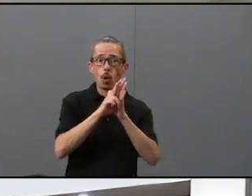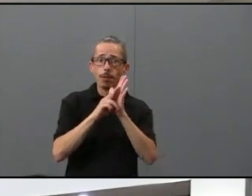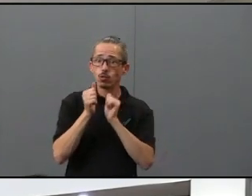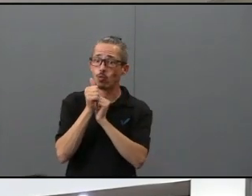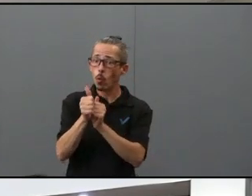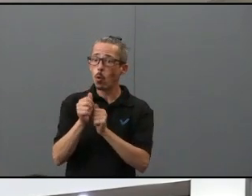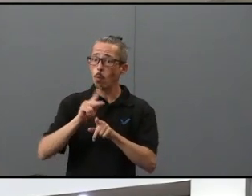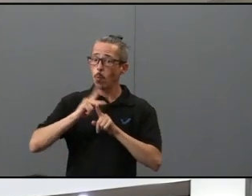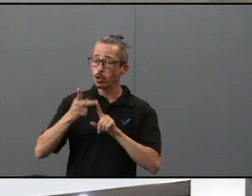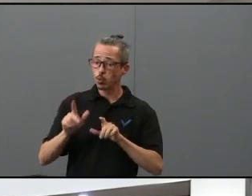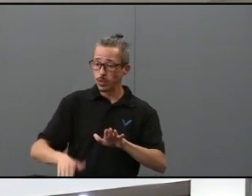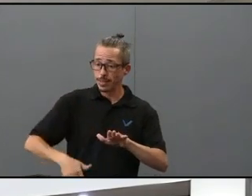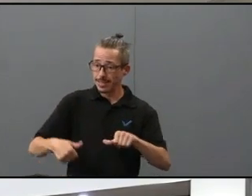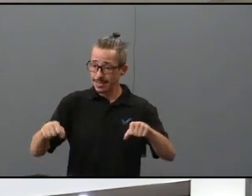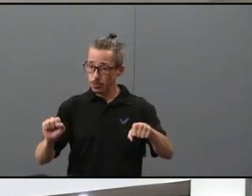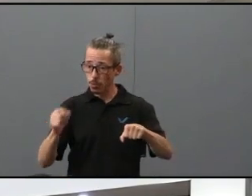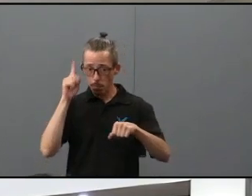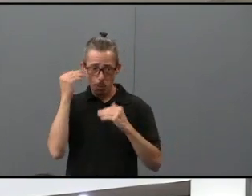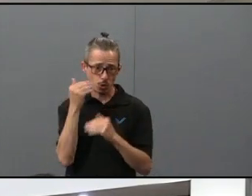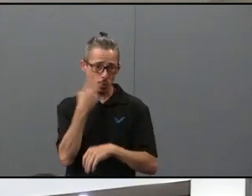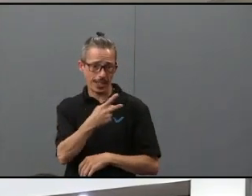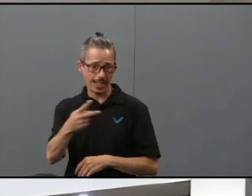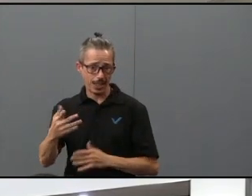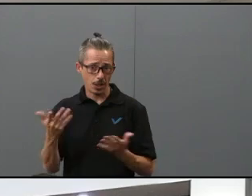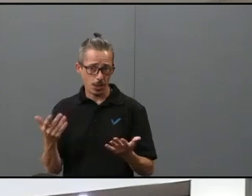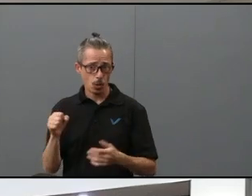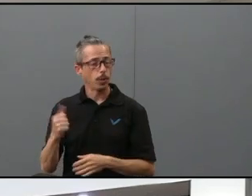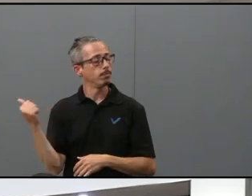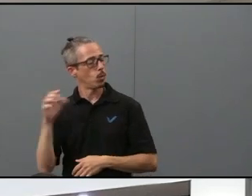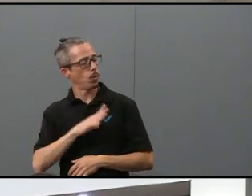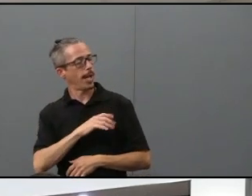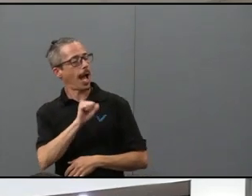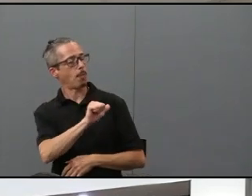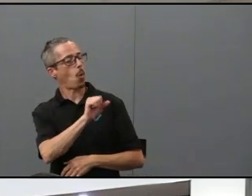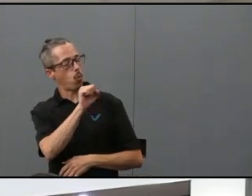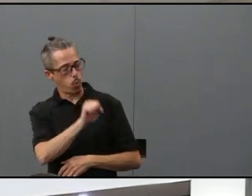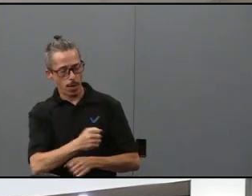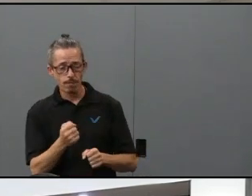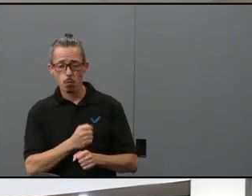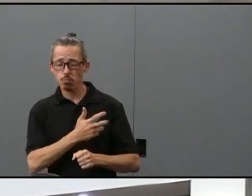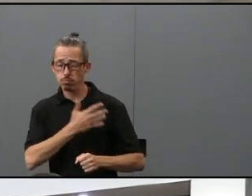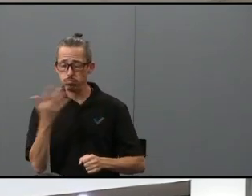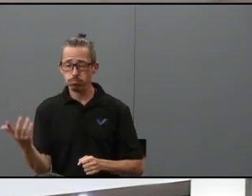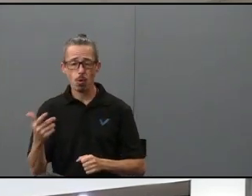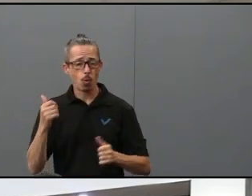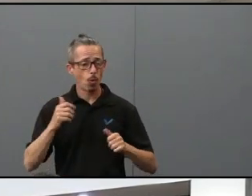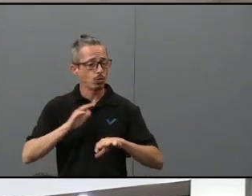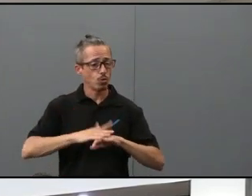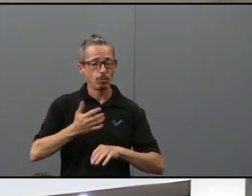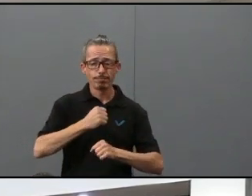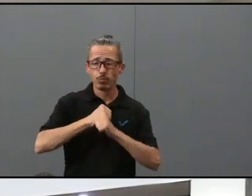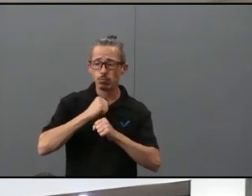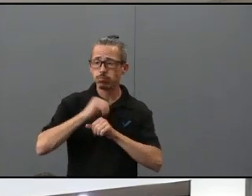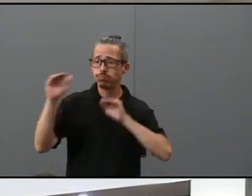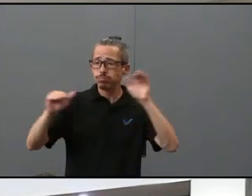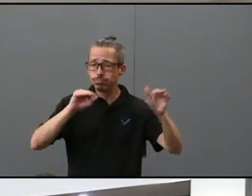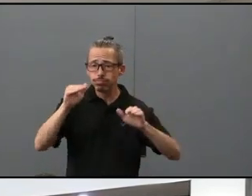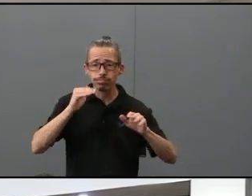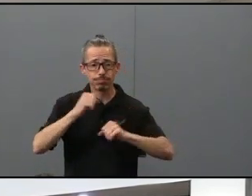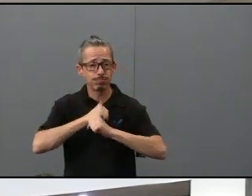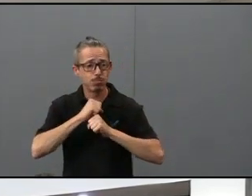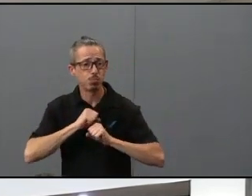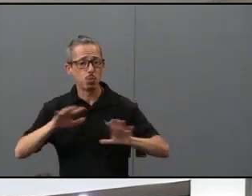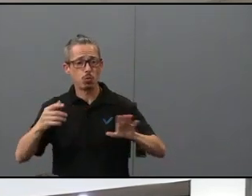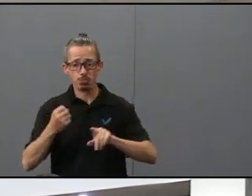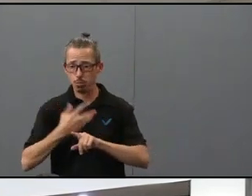projet pilote pour leur propre sécurité bien oui monsieur am effectiv ement on a fait plusieurs opérations dans les dernières semaines dernières